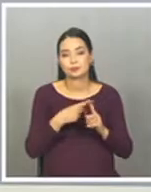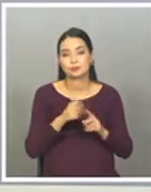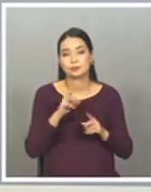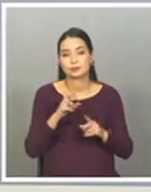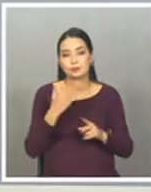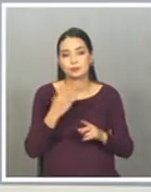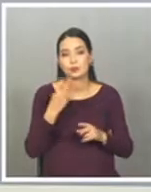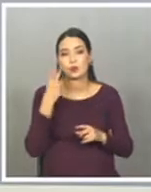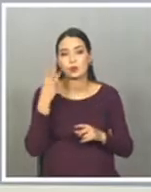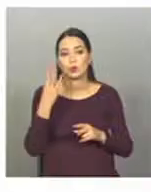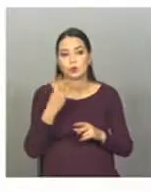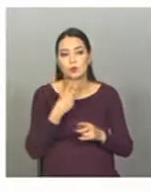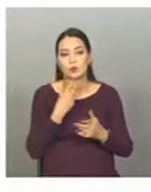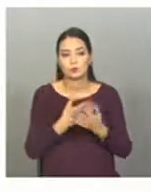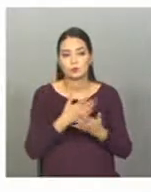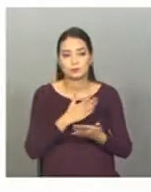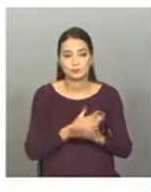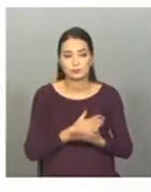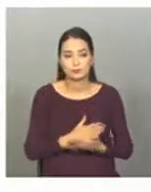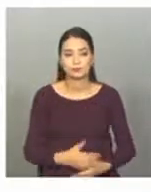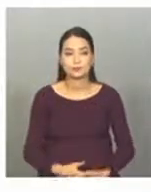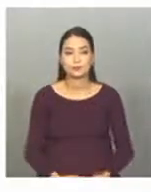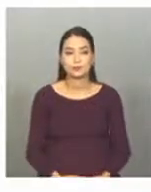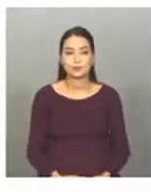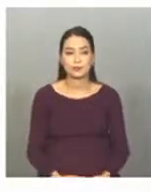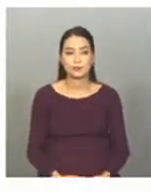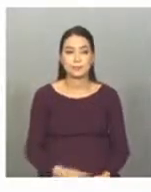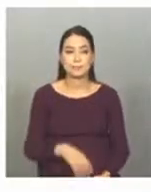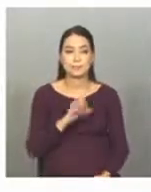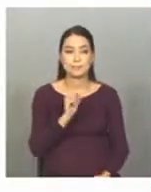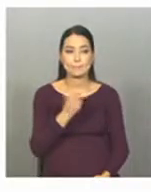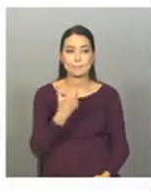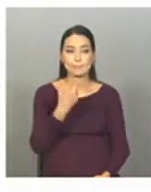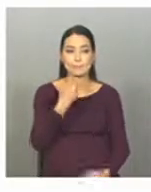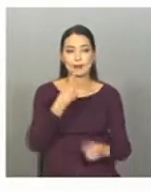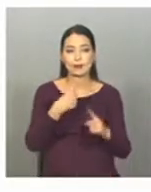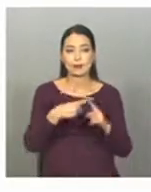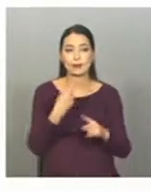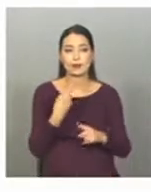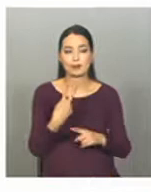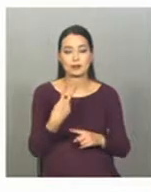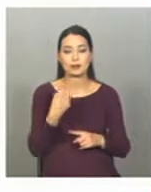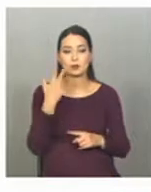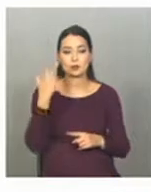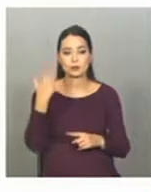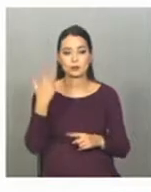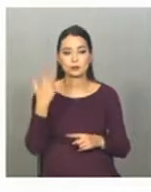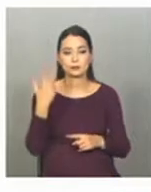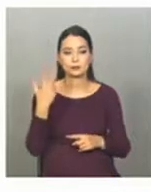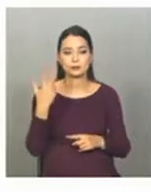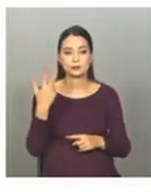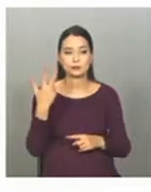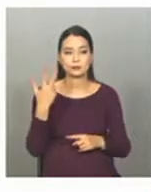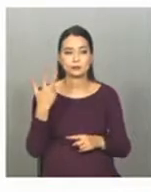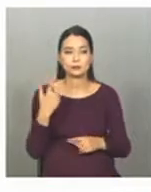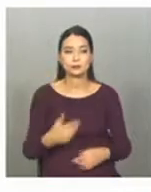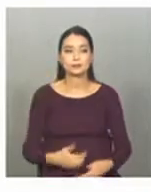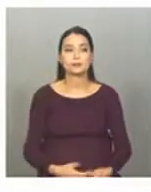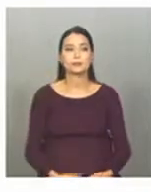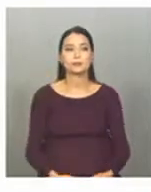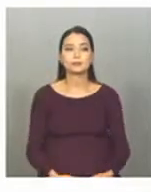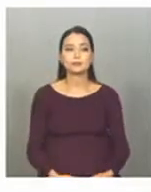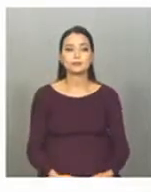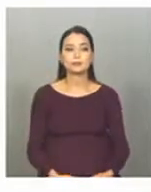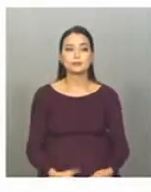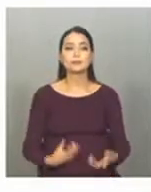тұр. Демек, А-ның 3-тен 1 дәрежесі қосылған 2-нің кубы болады. Келесі мынадай